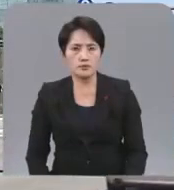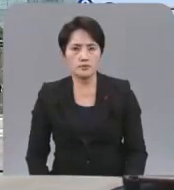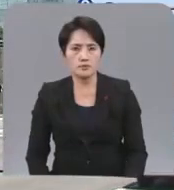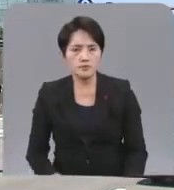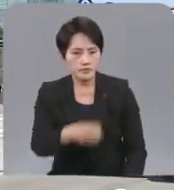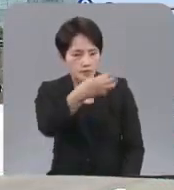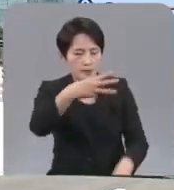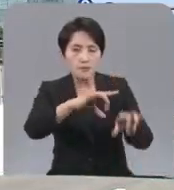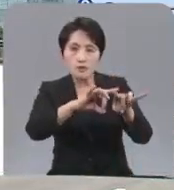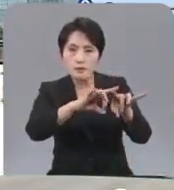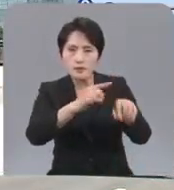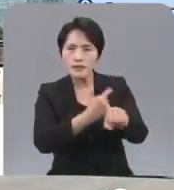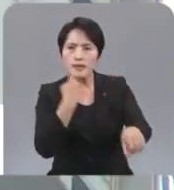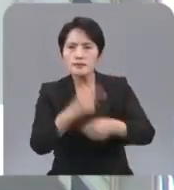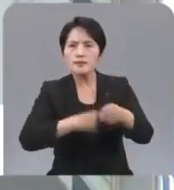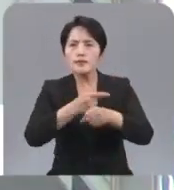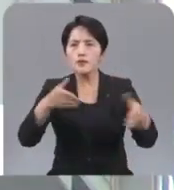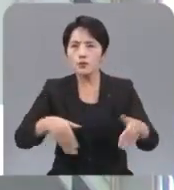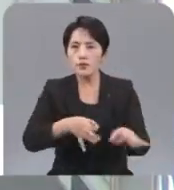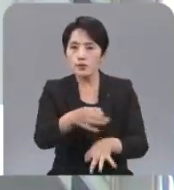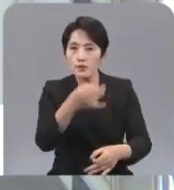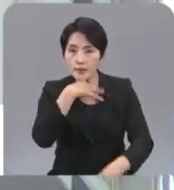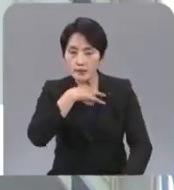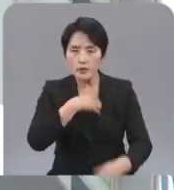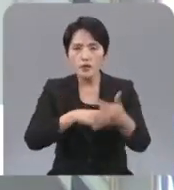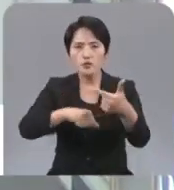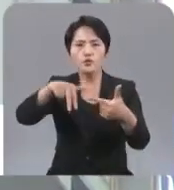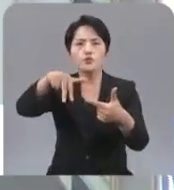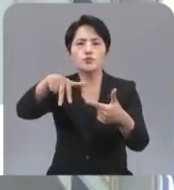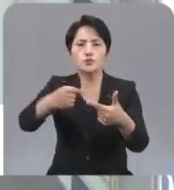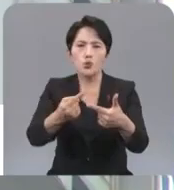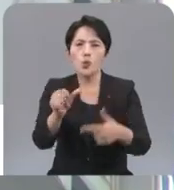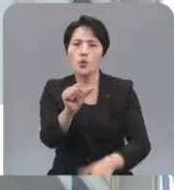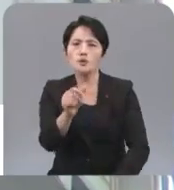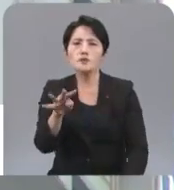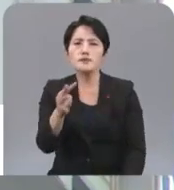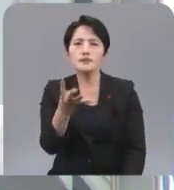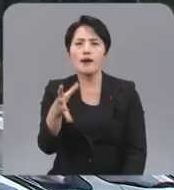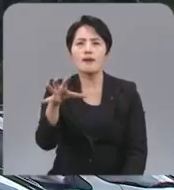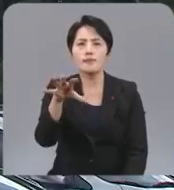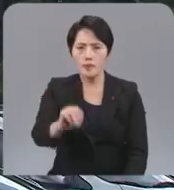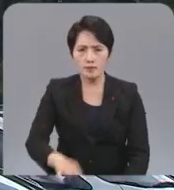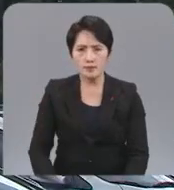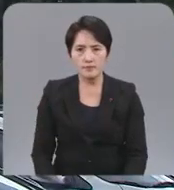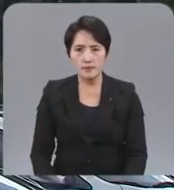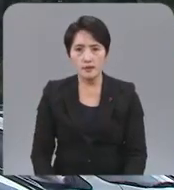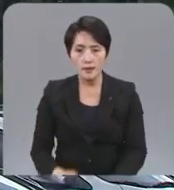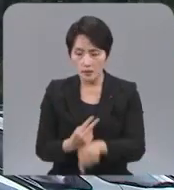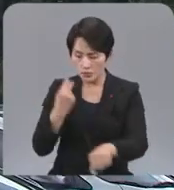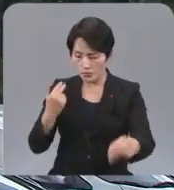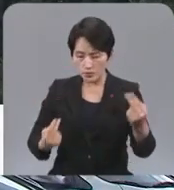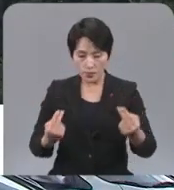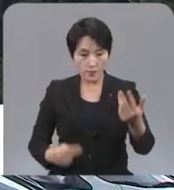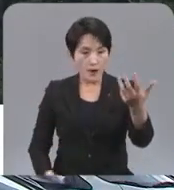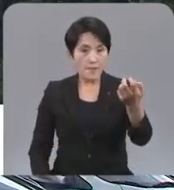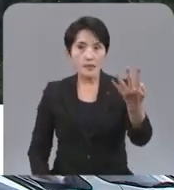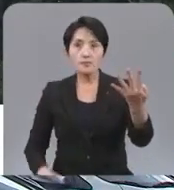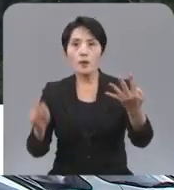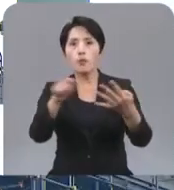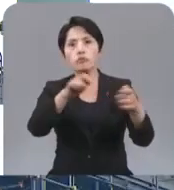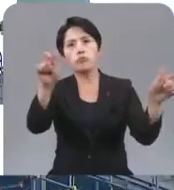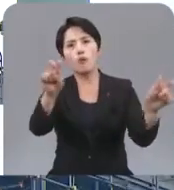サムスン電子の去年の営業利益は反動体市場の縮小の影響により昨に比べておよそ